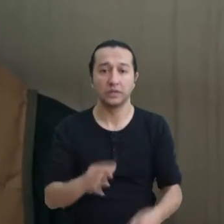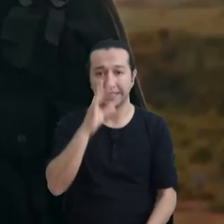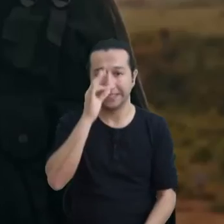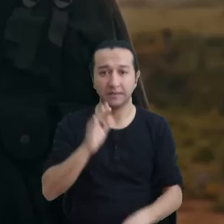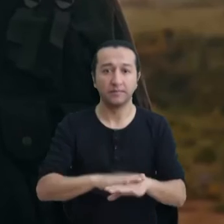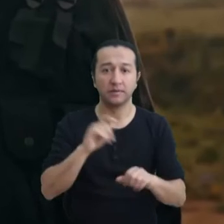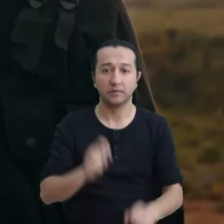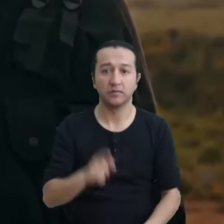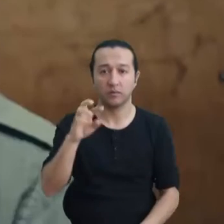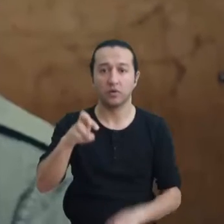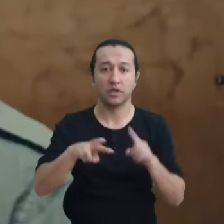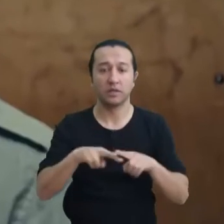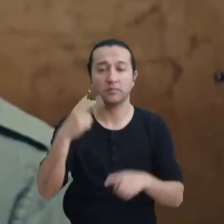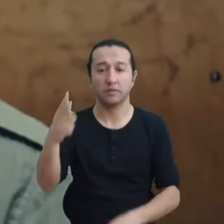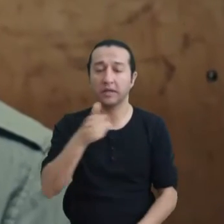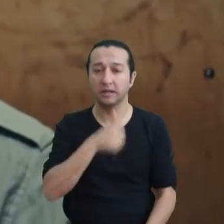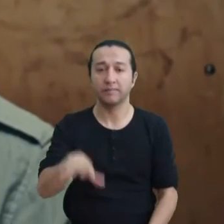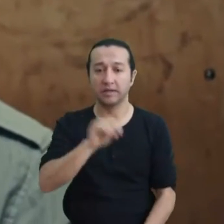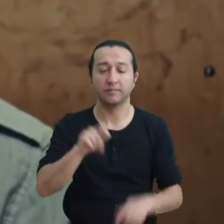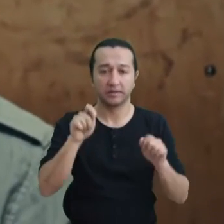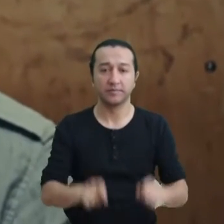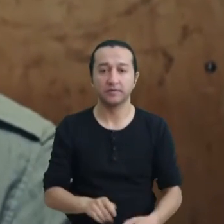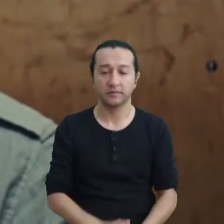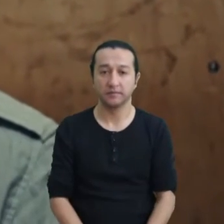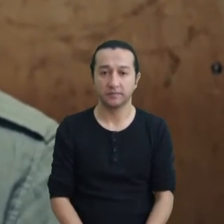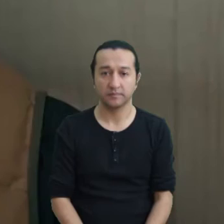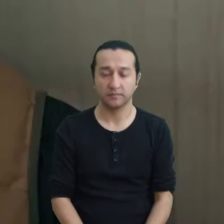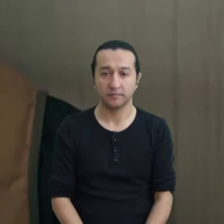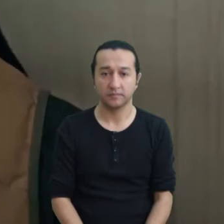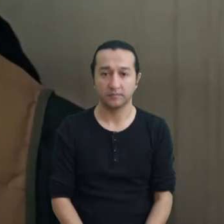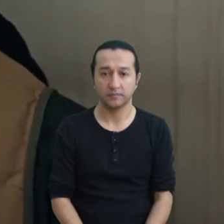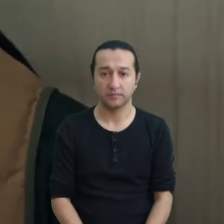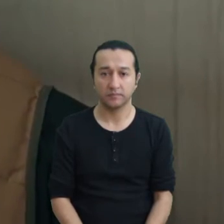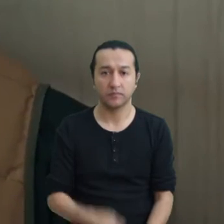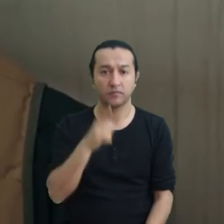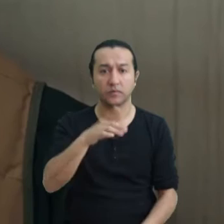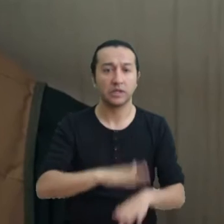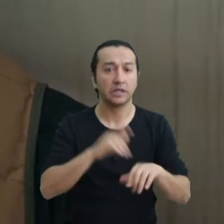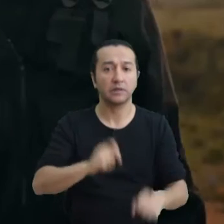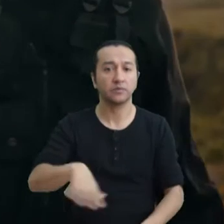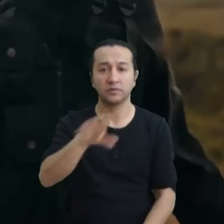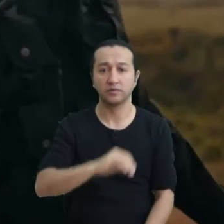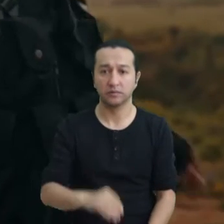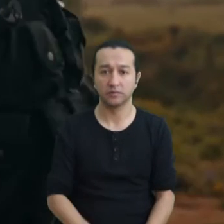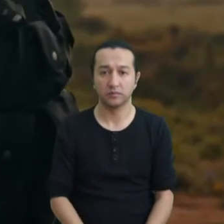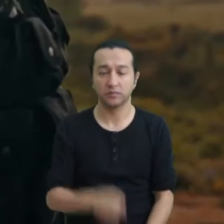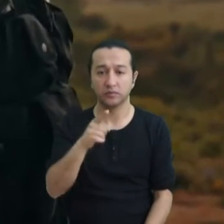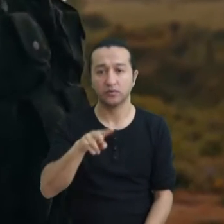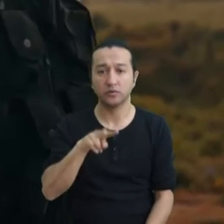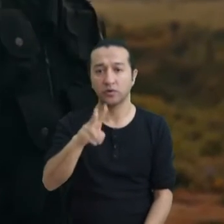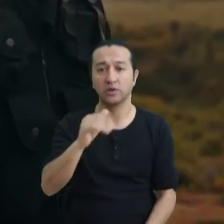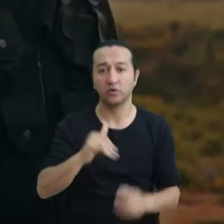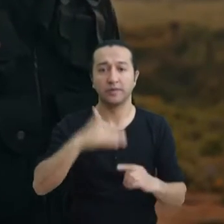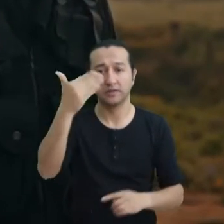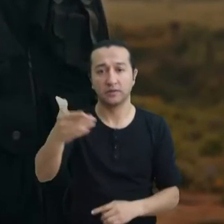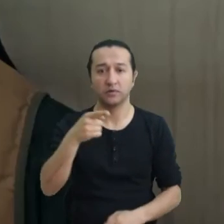Kim yaptı? Polat Alemdar'ın adamları diye. Yusuf'un başı tente duvara dönük dinliyor. Peki ne yapacağım ben bunları? Şu yoldan